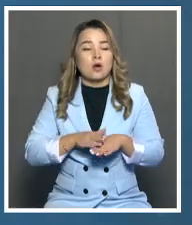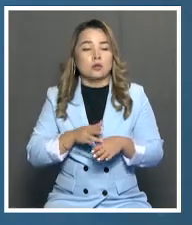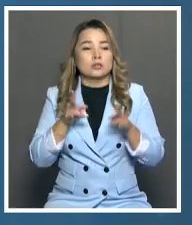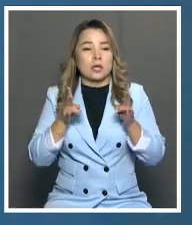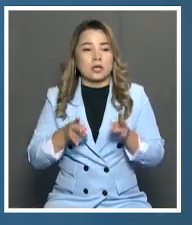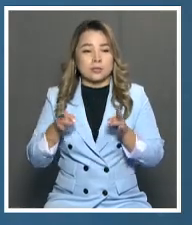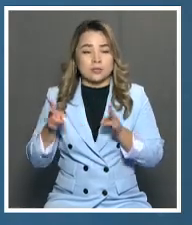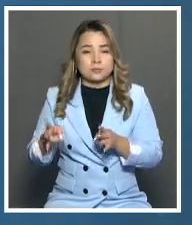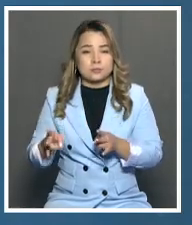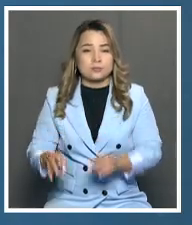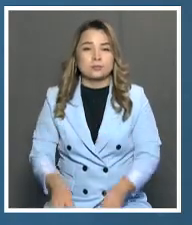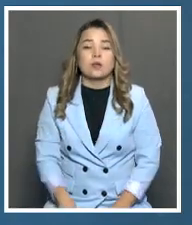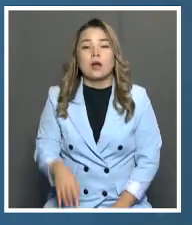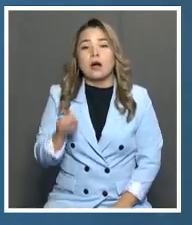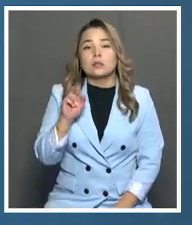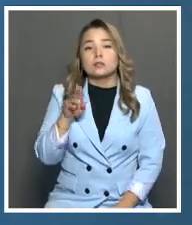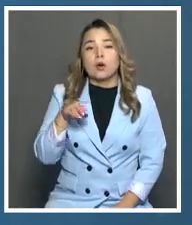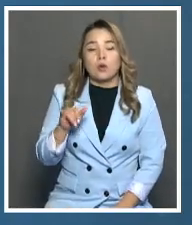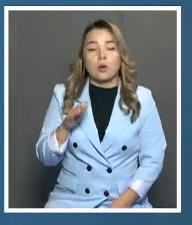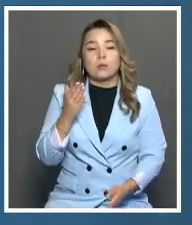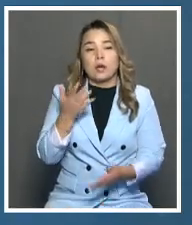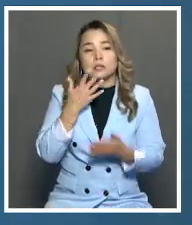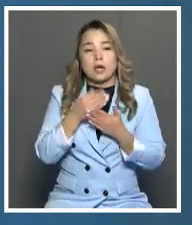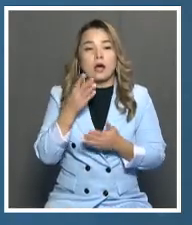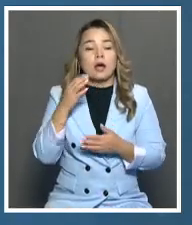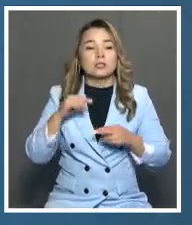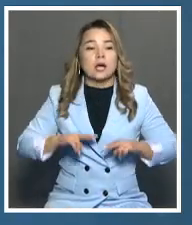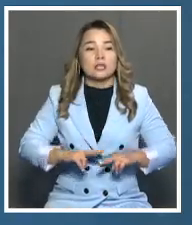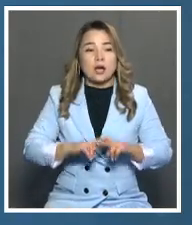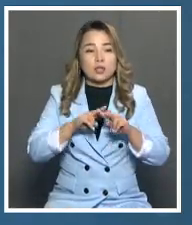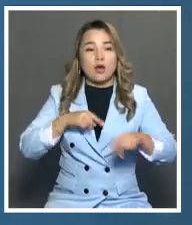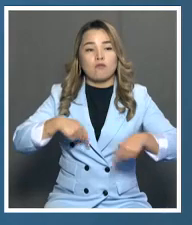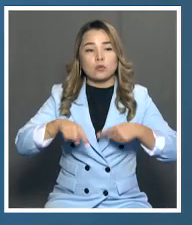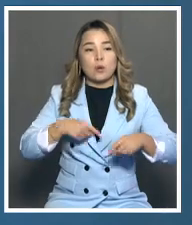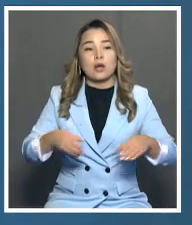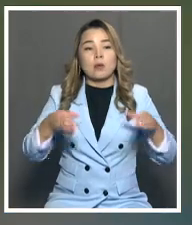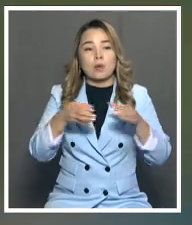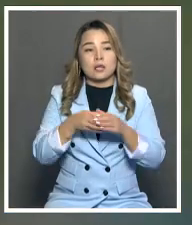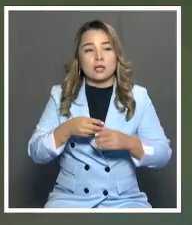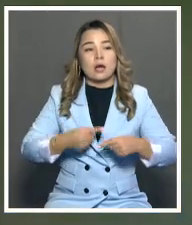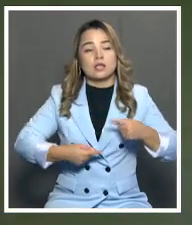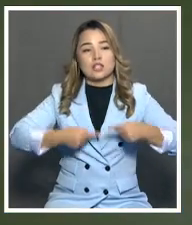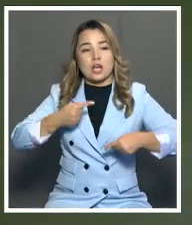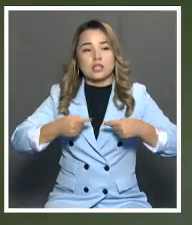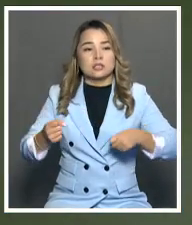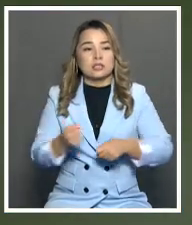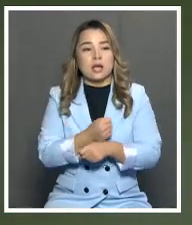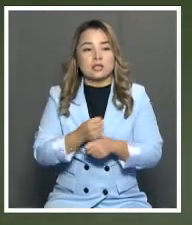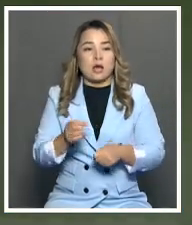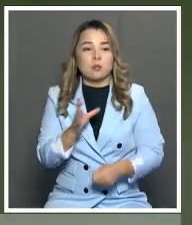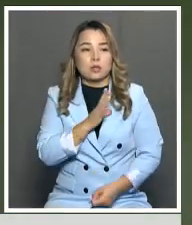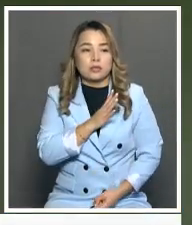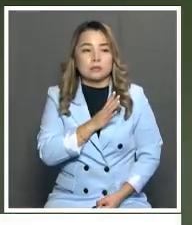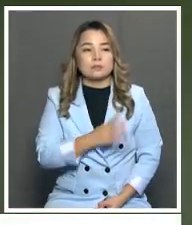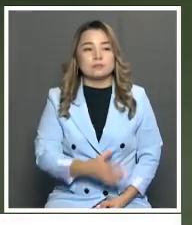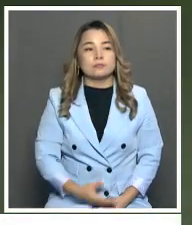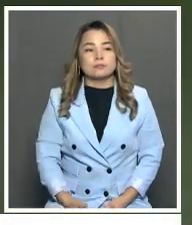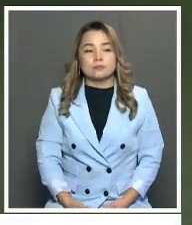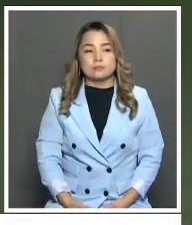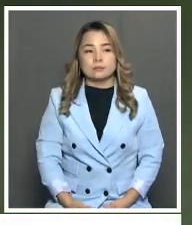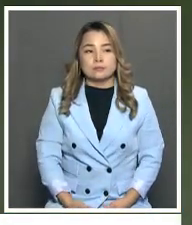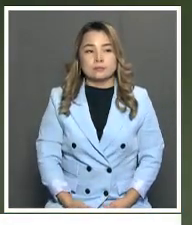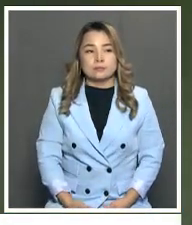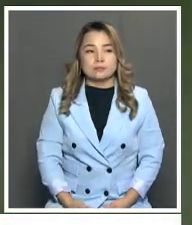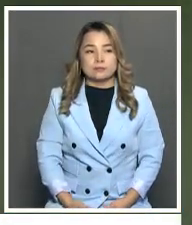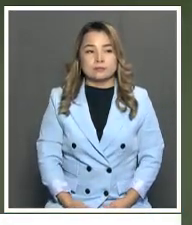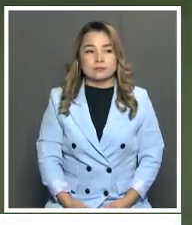Ақтауда Каспи және Астана футбол командаларының ойыны жанжалға ұласты. Каспи біз үшін чемпион. Ұтылса да